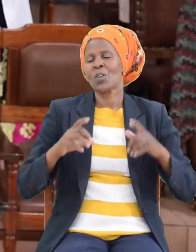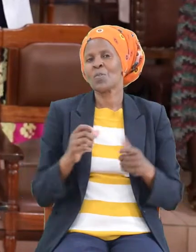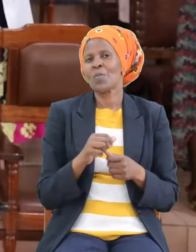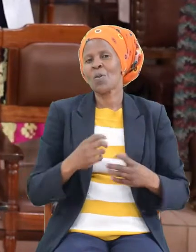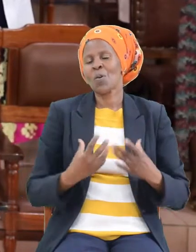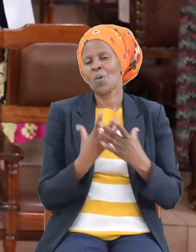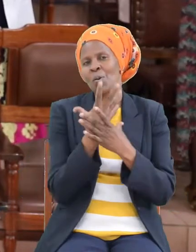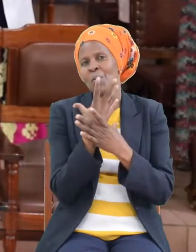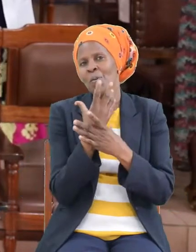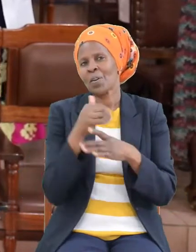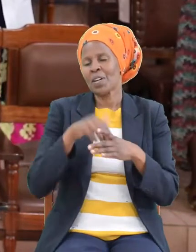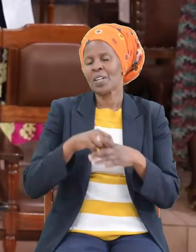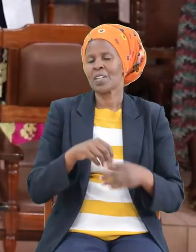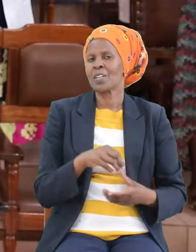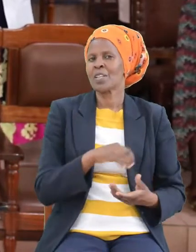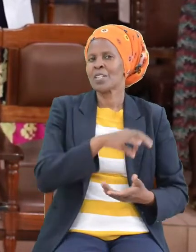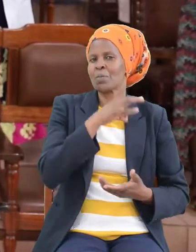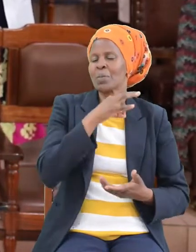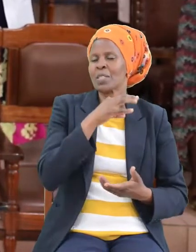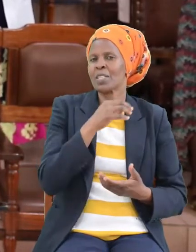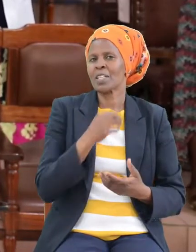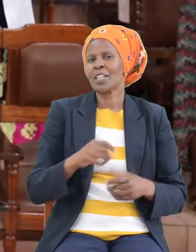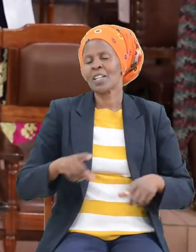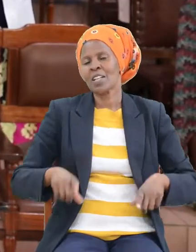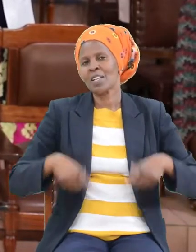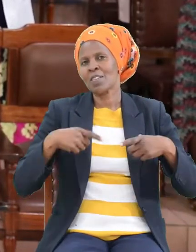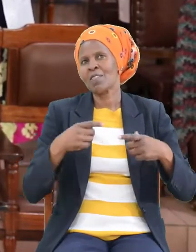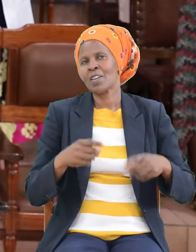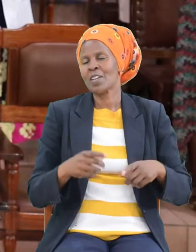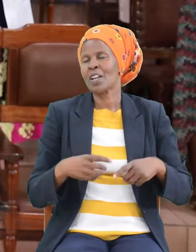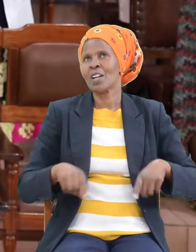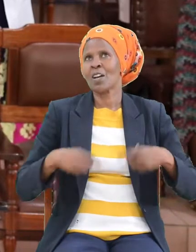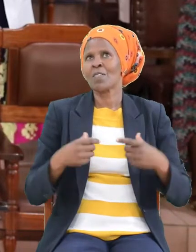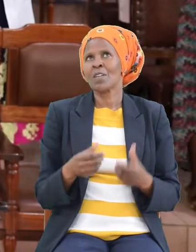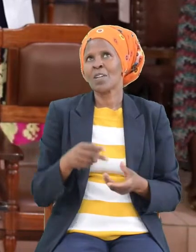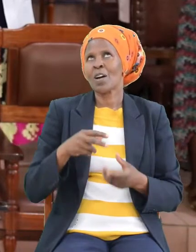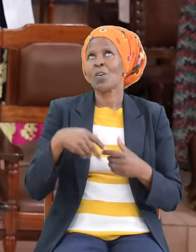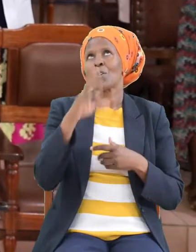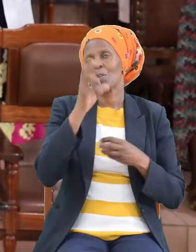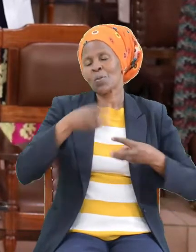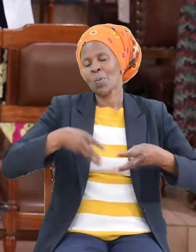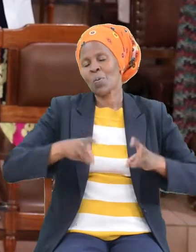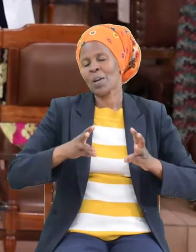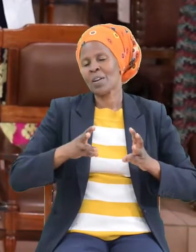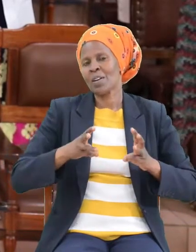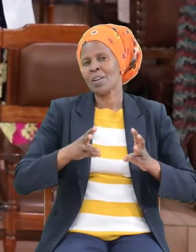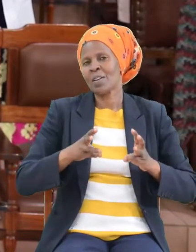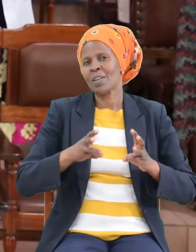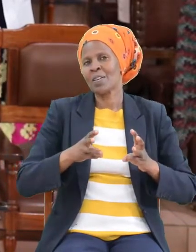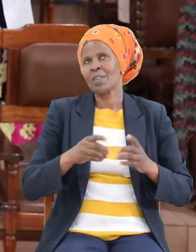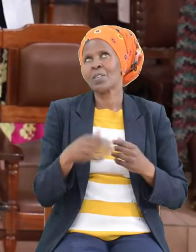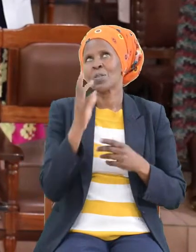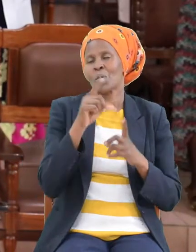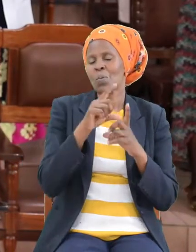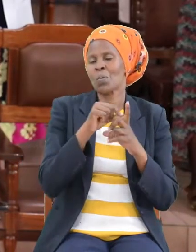katika kiroho ili wakaishi maisha ambaye inaandamana na neno